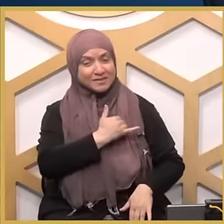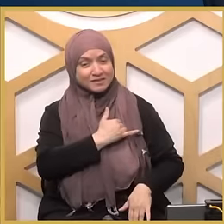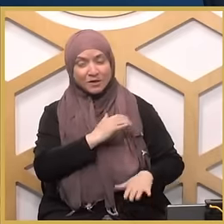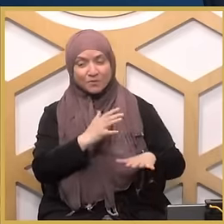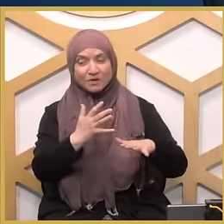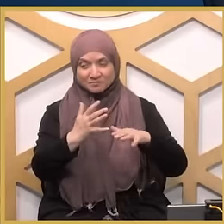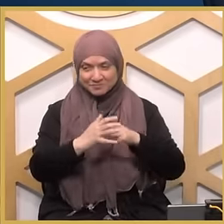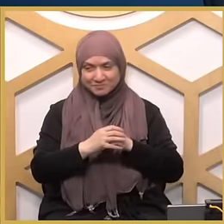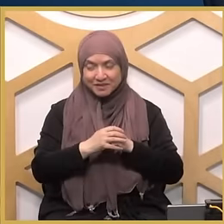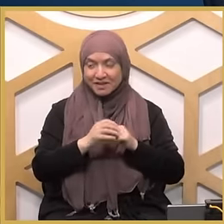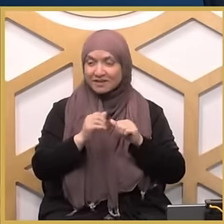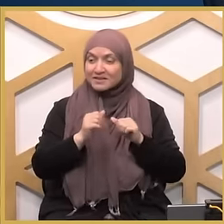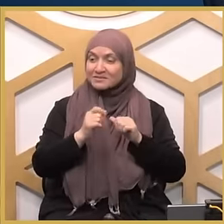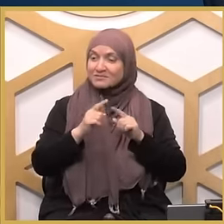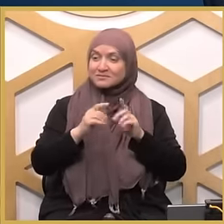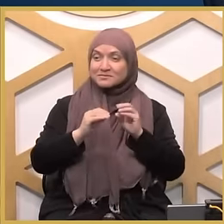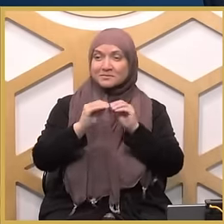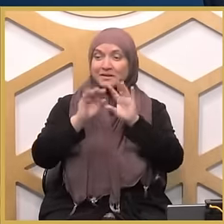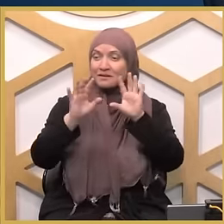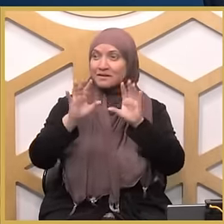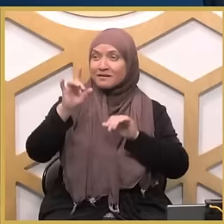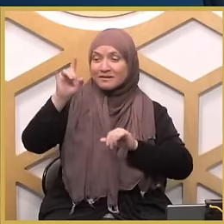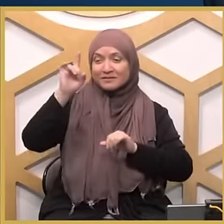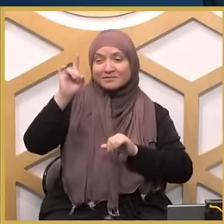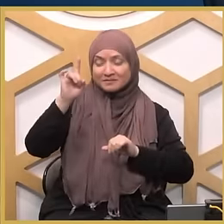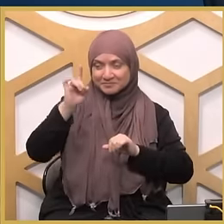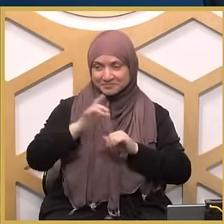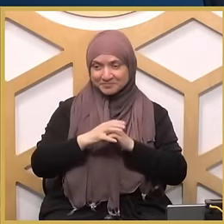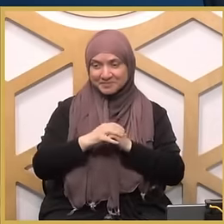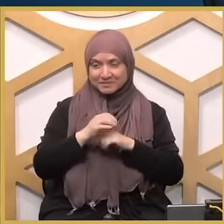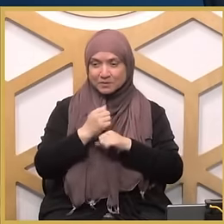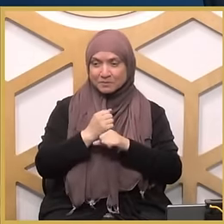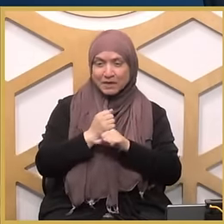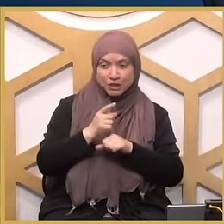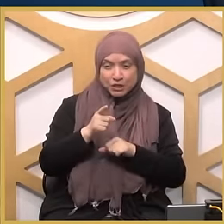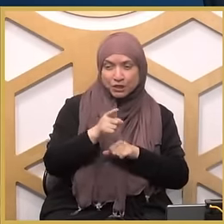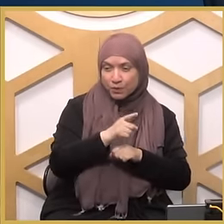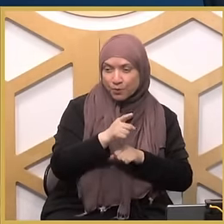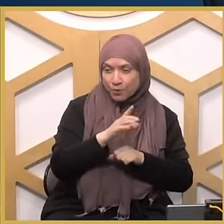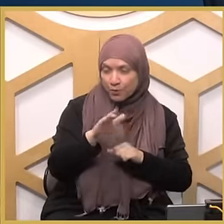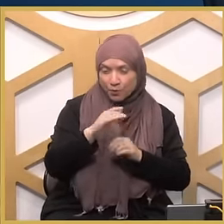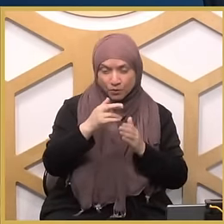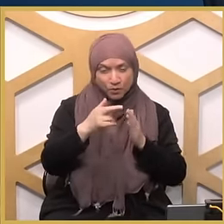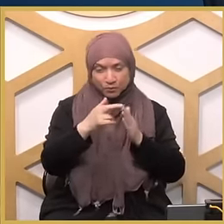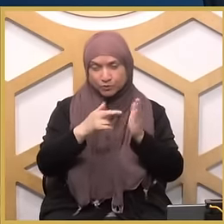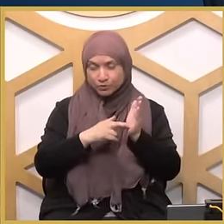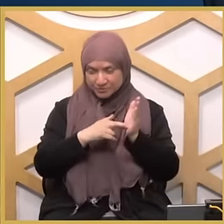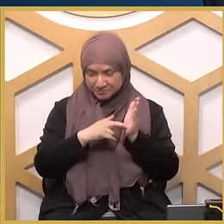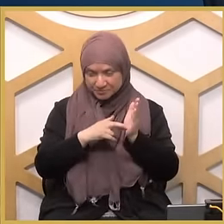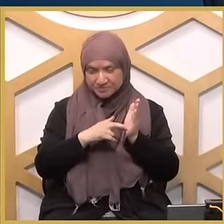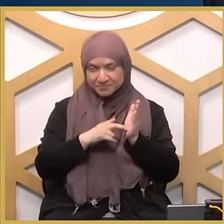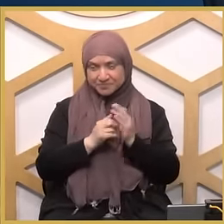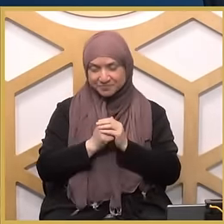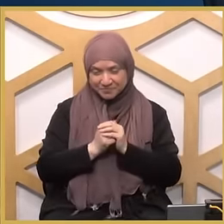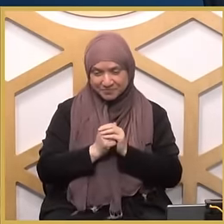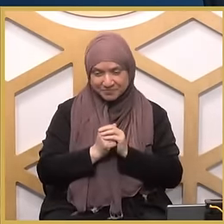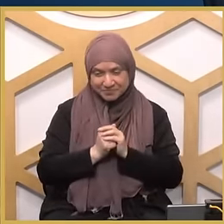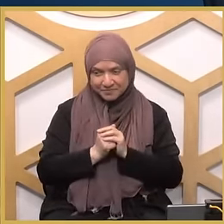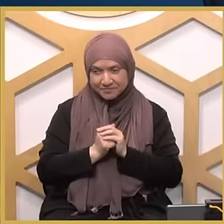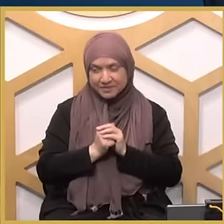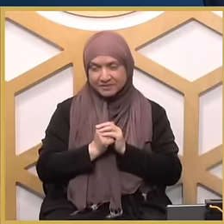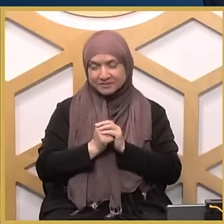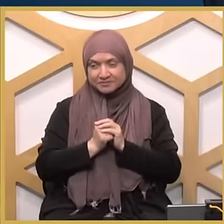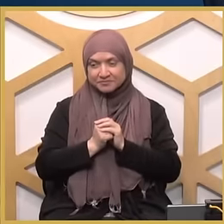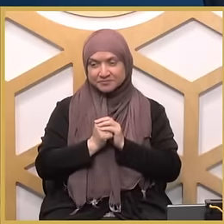rules that He sets for you, He says, rahimahullah ibn Qayyim, He says, قال ليس أحد أحب له العذر من الله عز وجل. حديث النبي صلى الله عليه